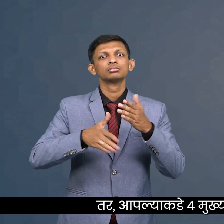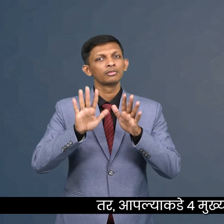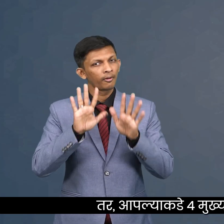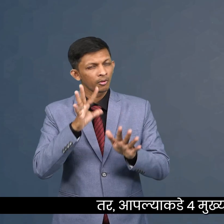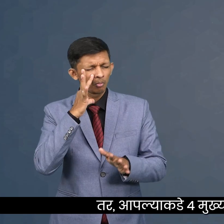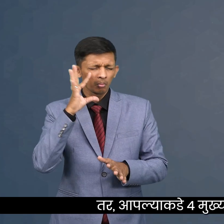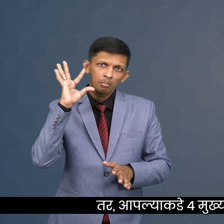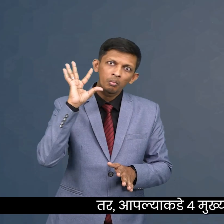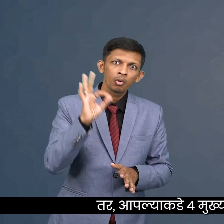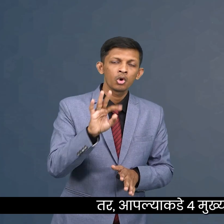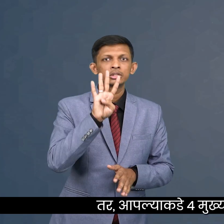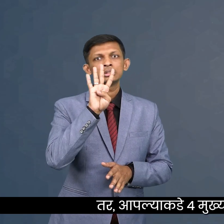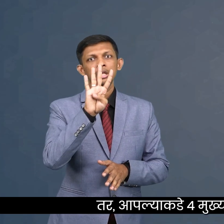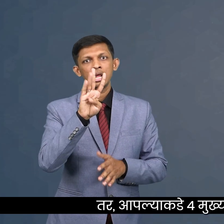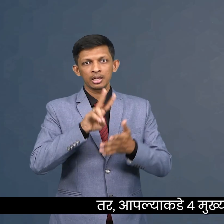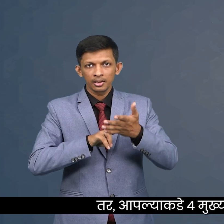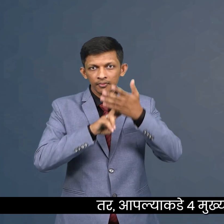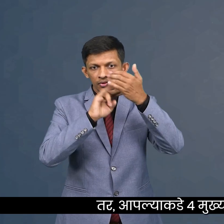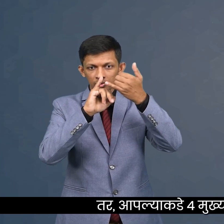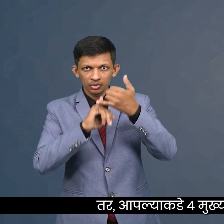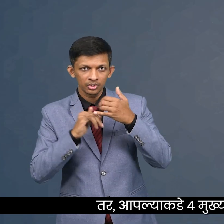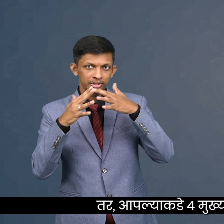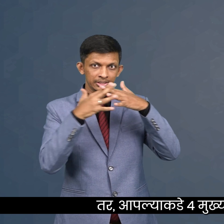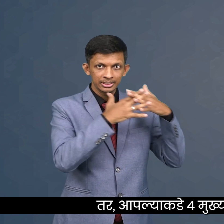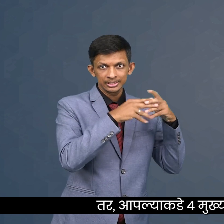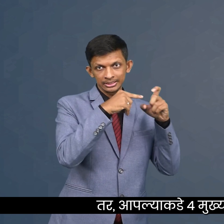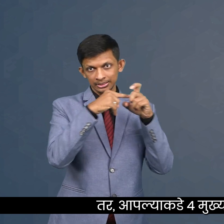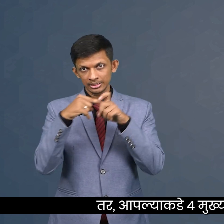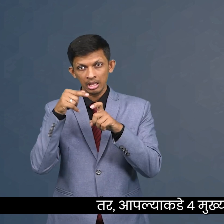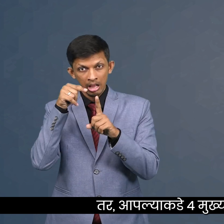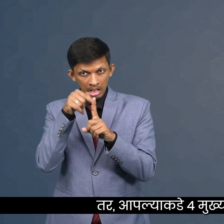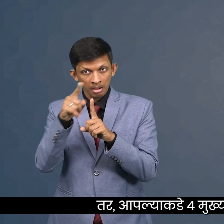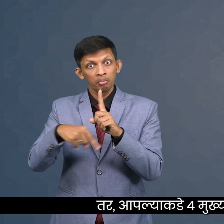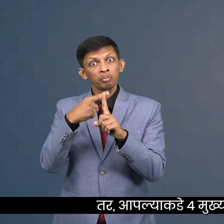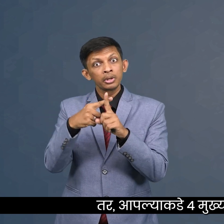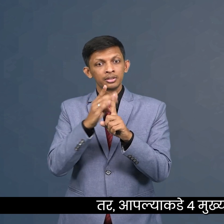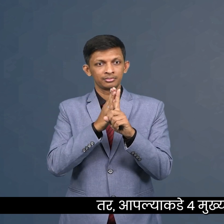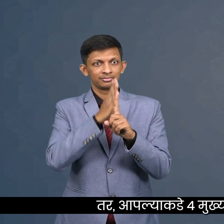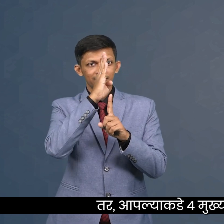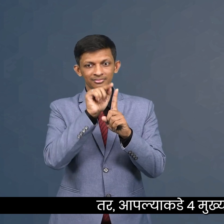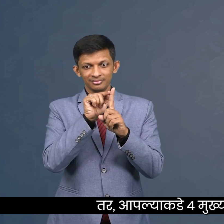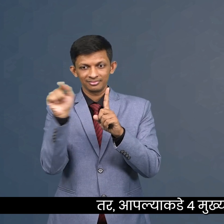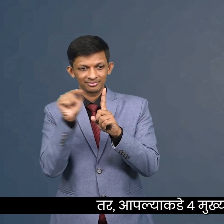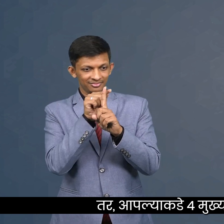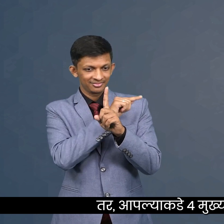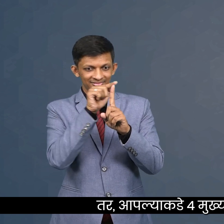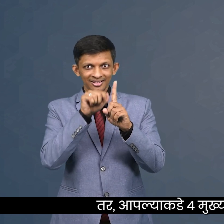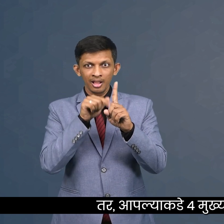तर आपल्याकडे 4 मुख्य दिशा आणि 4 उपदिशा आहेत.